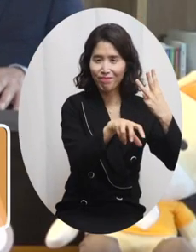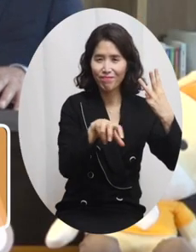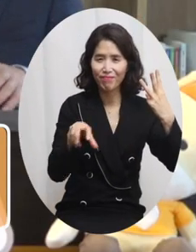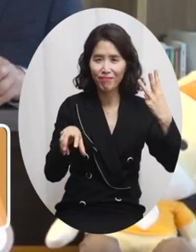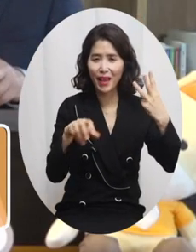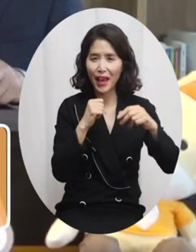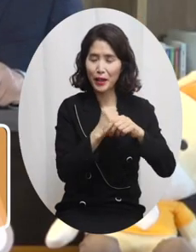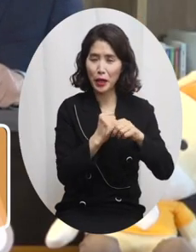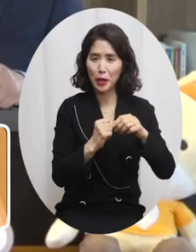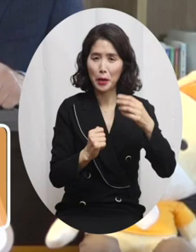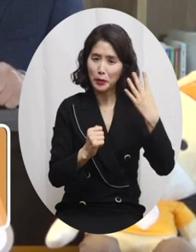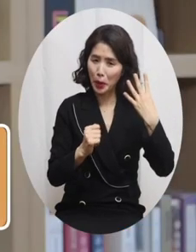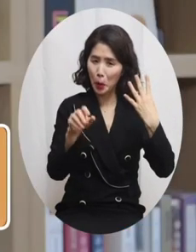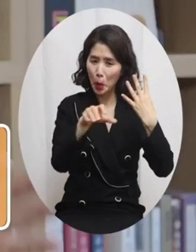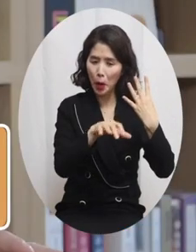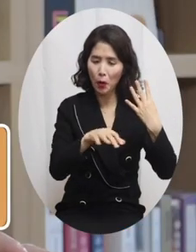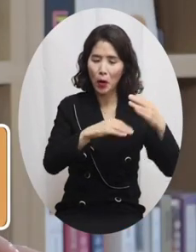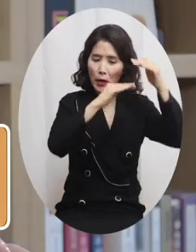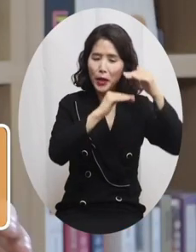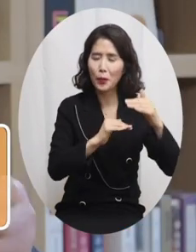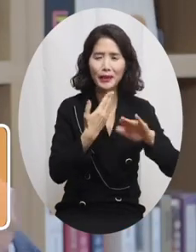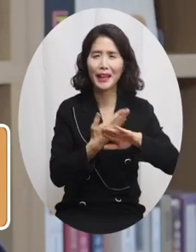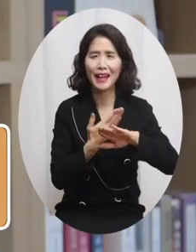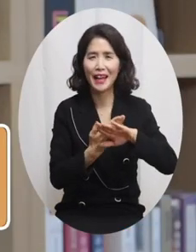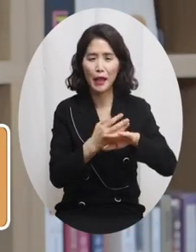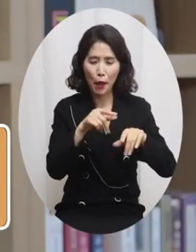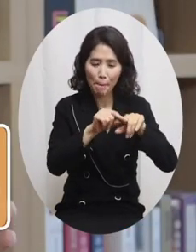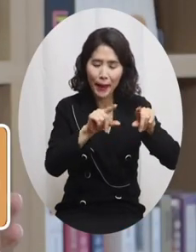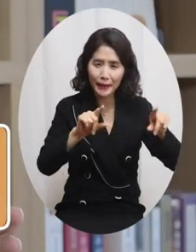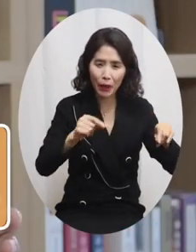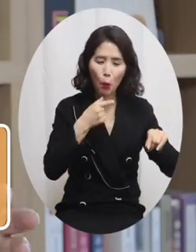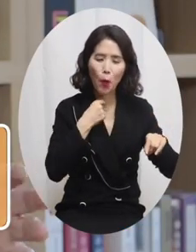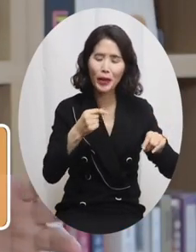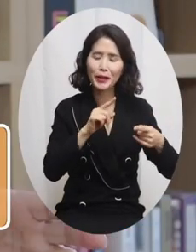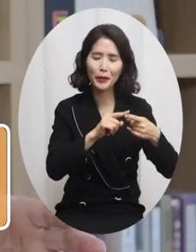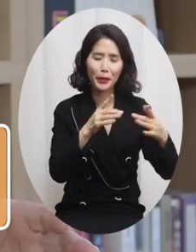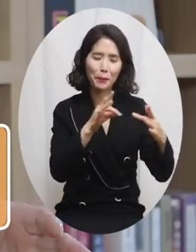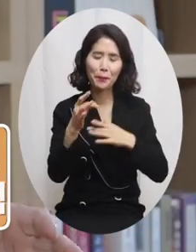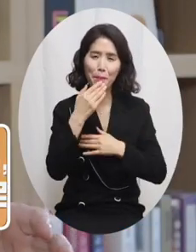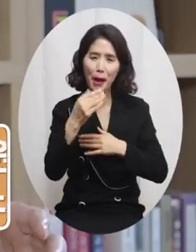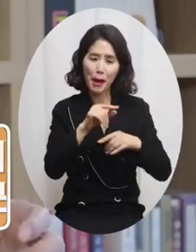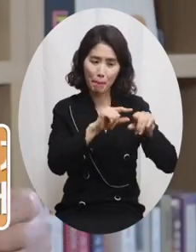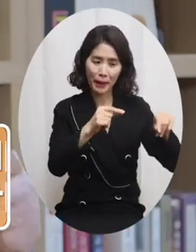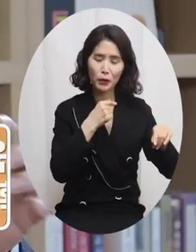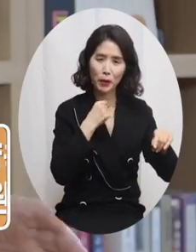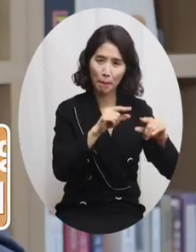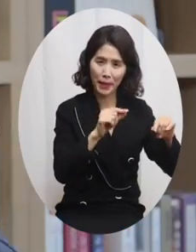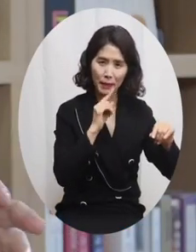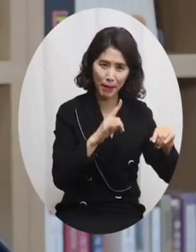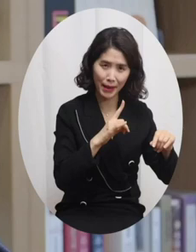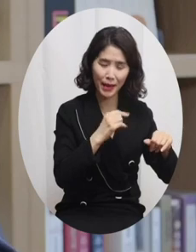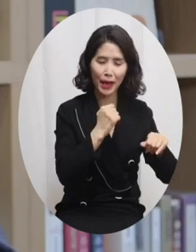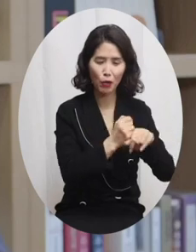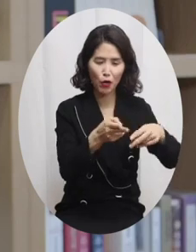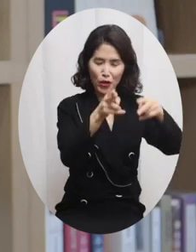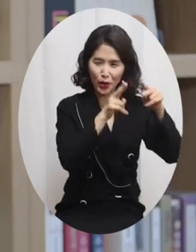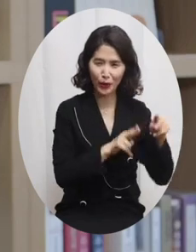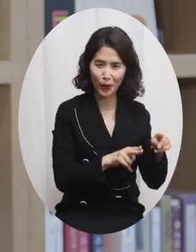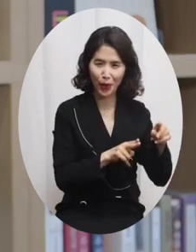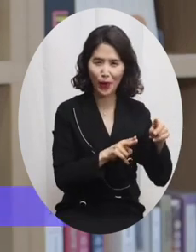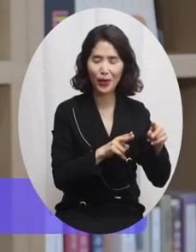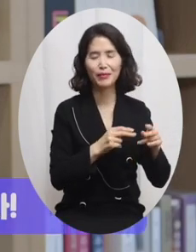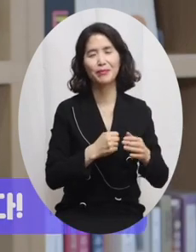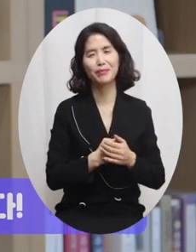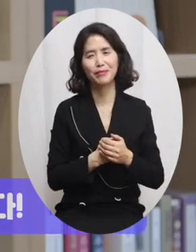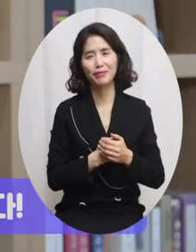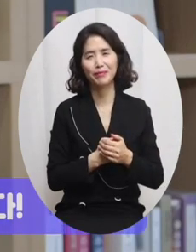그 내용물이 다릅니다. 예, 예, 예. 거기다가 또 반찬을 원하시는 분은 네. 반찬만 갖고 가셔도 돼요. 네, 네, 반찬집하고 연결해서 아, 반찬